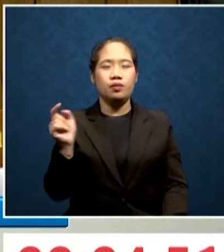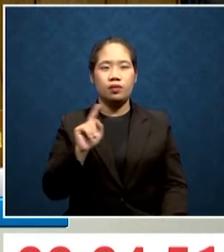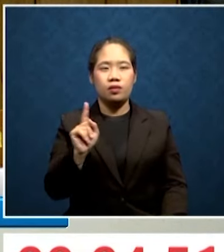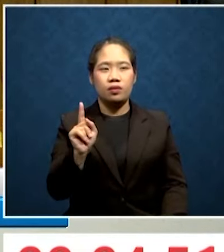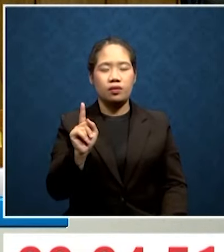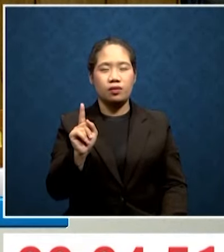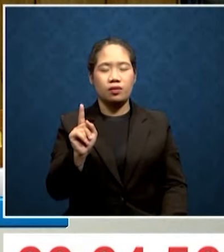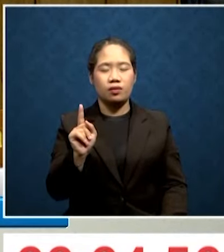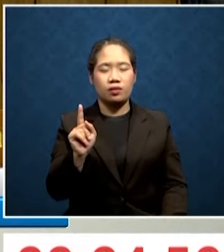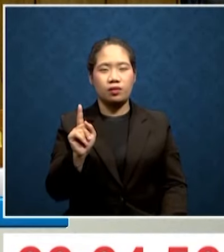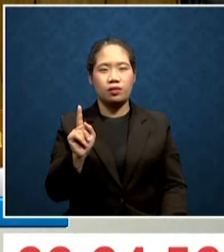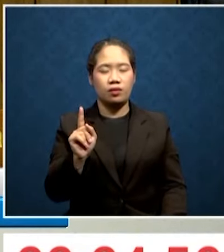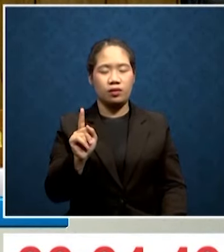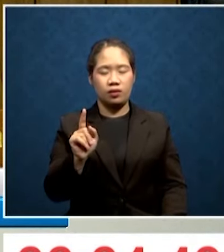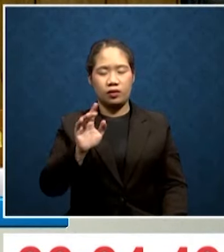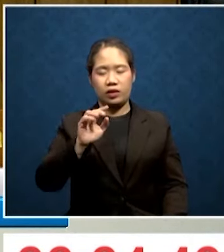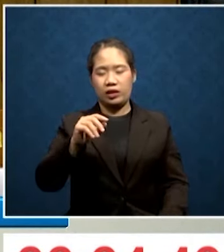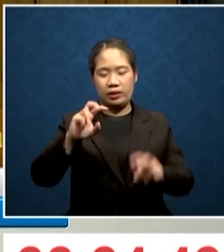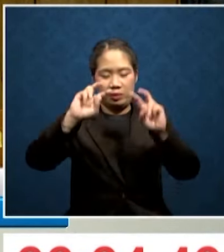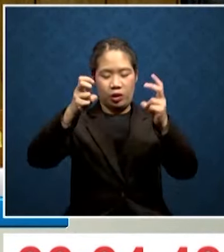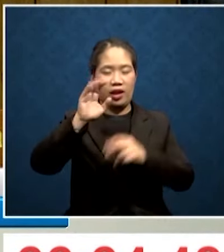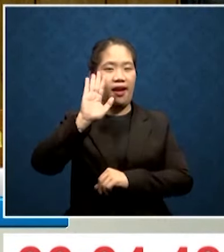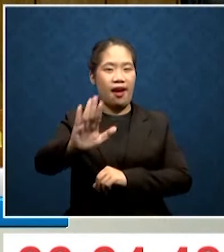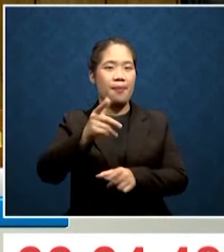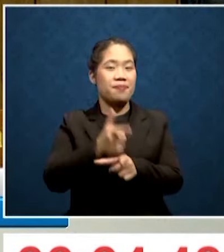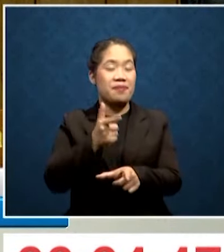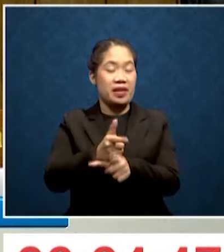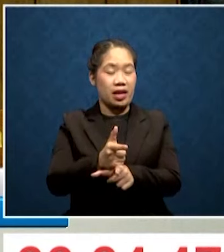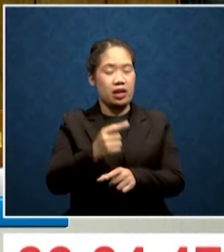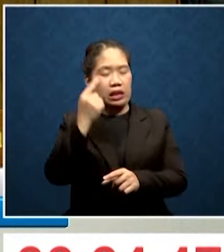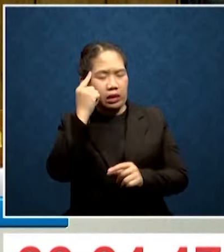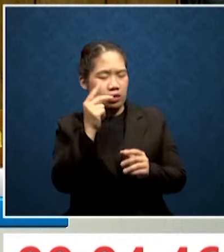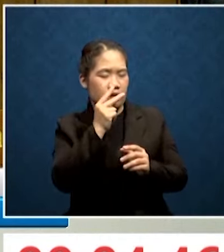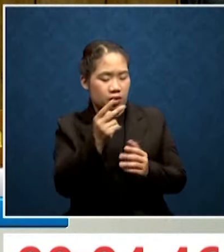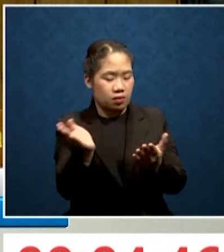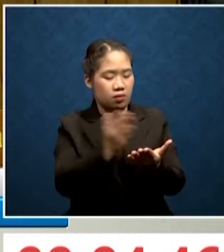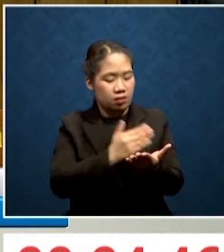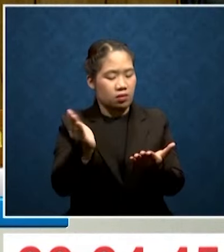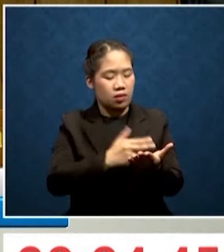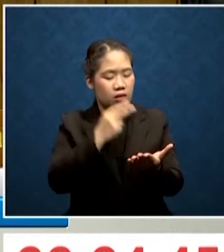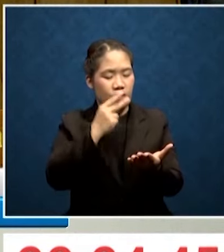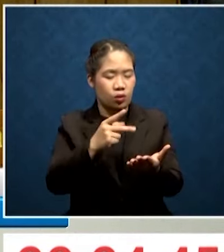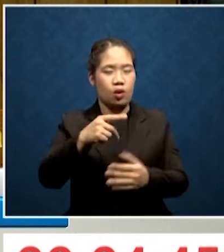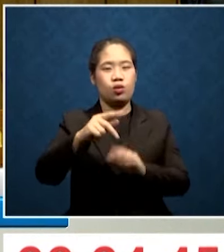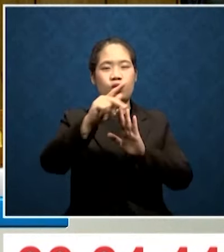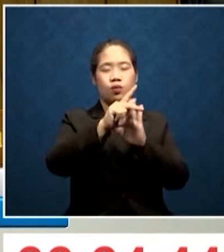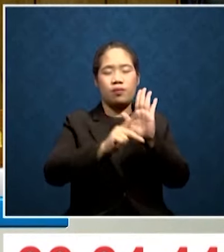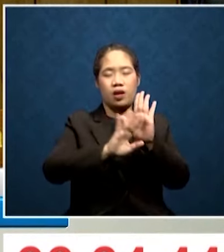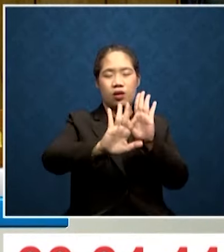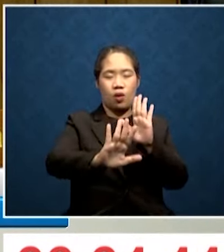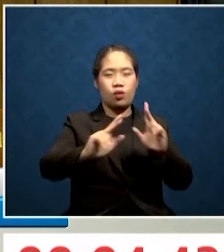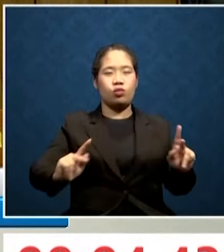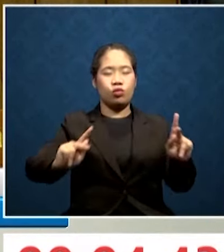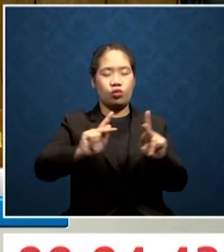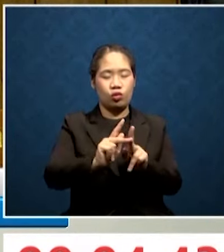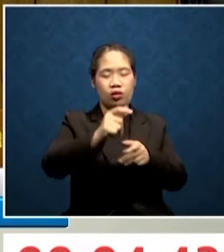โดยที่ในเรื่องของการห้ามเลี้ยงนั้นไม่ปรากฏว่าสามารถใช้กฎหมายที่กรมปศุสัตว์กระทรวงเกษตรและ